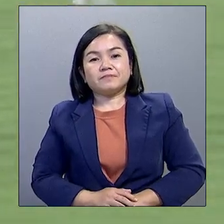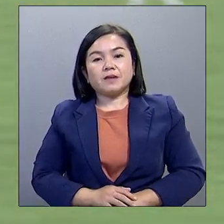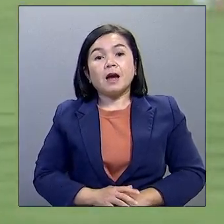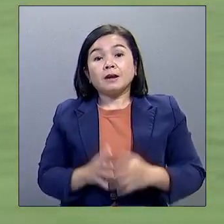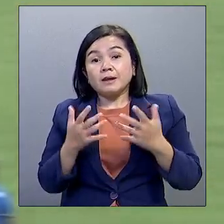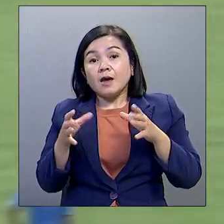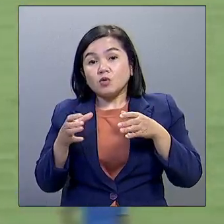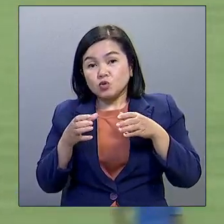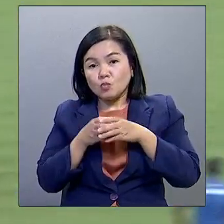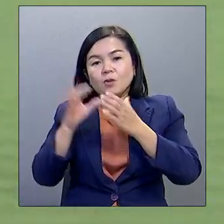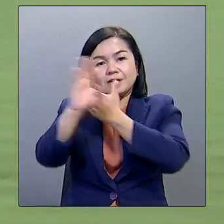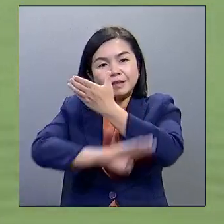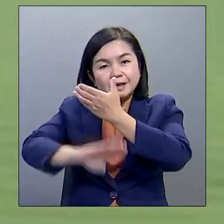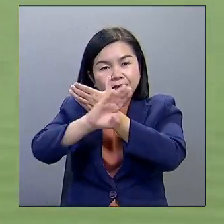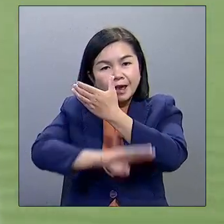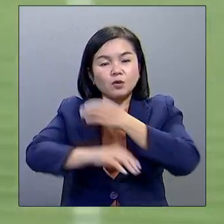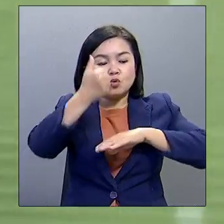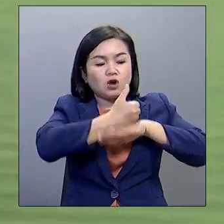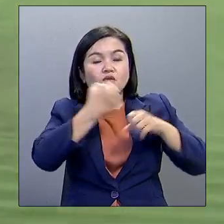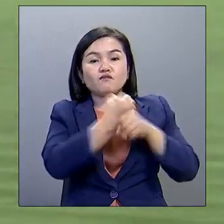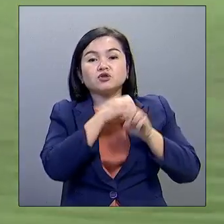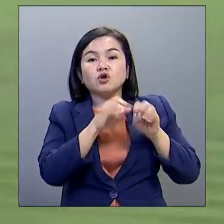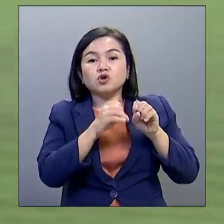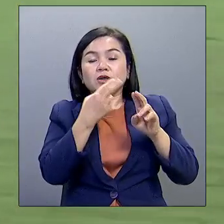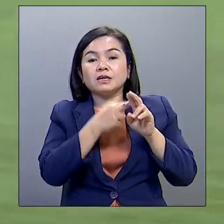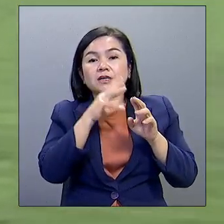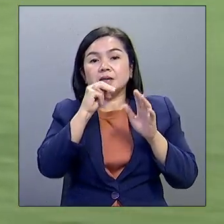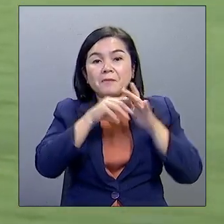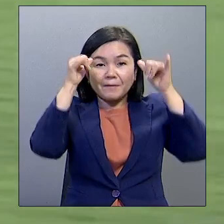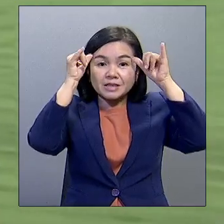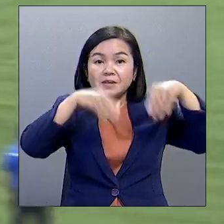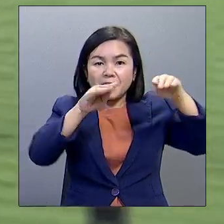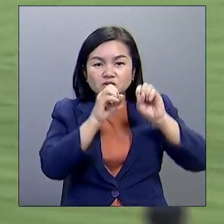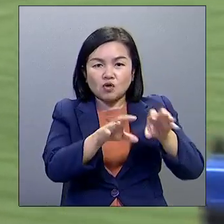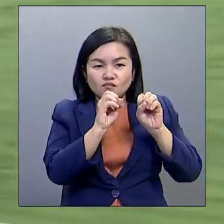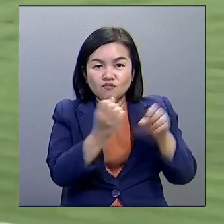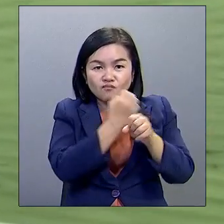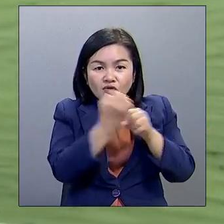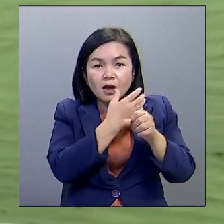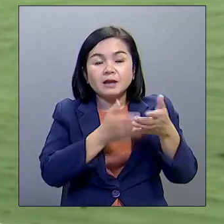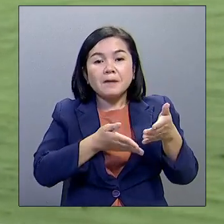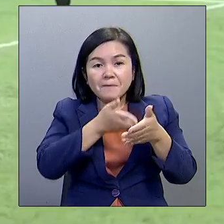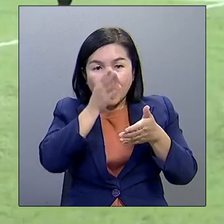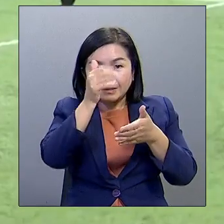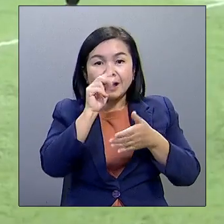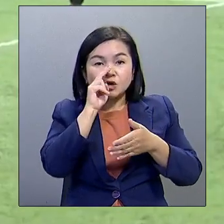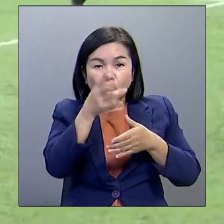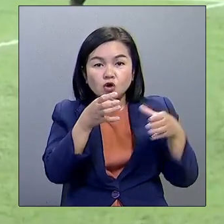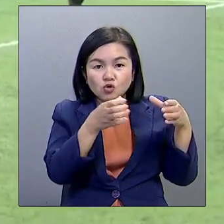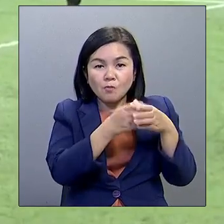ส่วนทีมชาติบูไนภายใต้การคุมทัพของมาริโอวิเอล่าโค้ชชาวสเปนนะครับผ่านเข้ารอบแบ่งกลุ่มเป็นครั้งที่2ต่อ